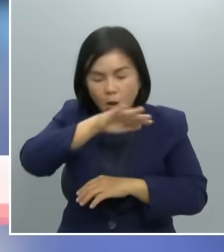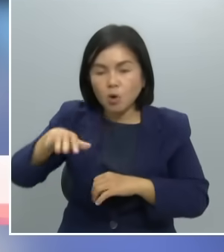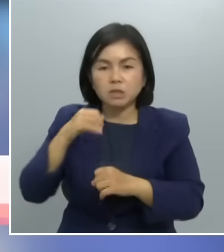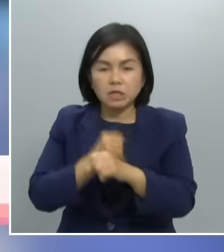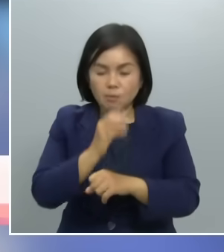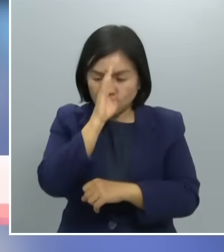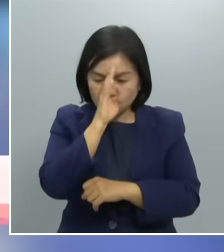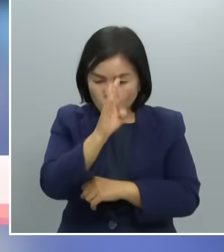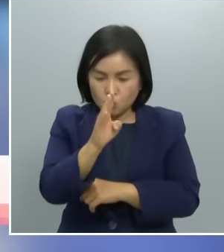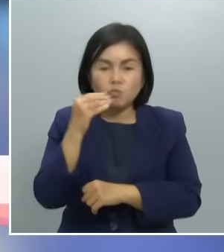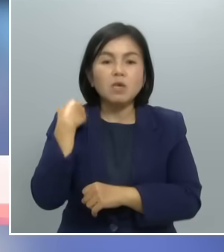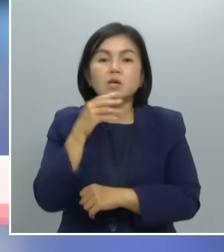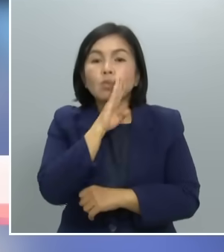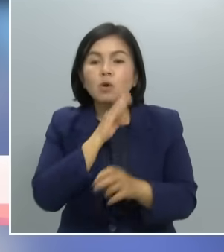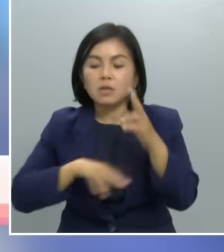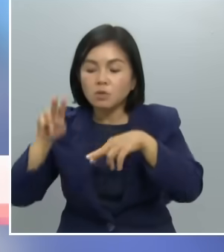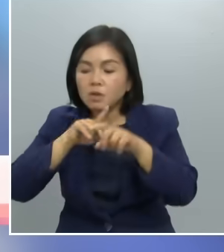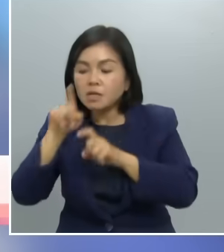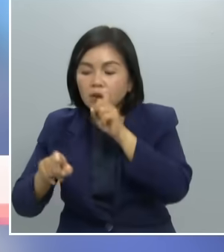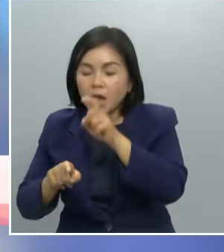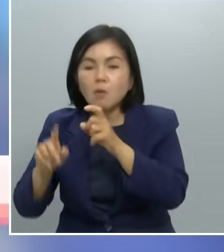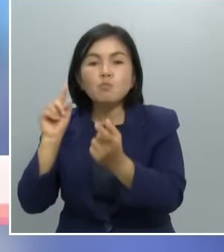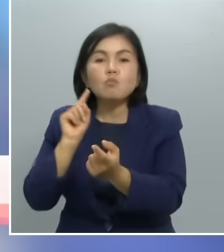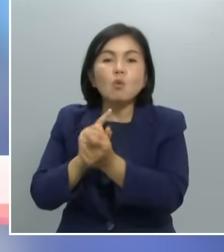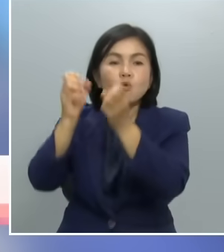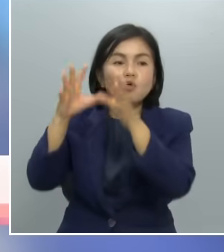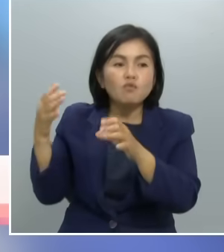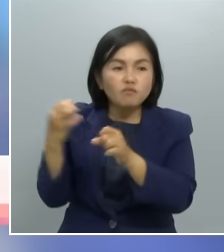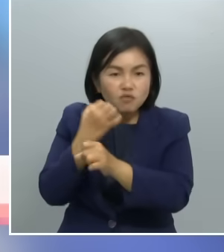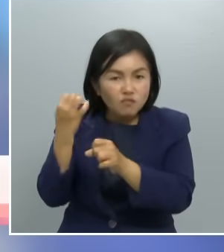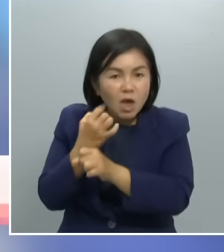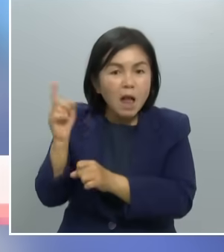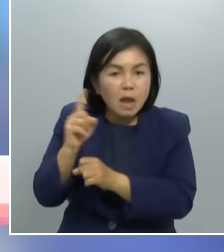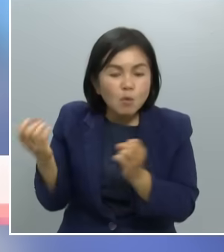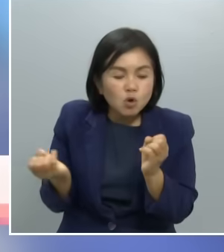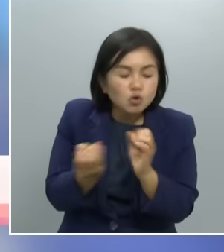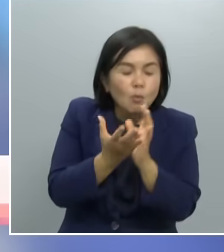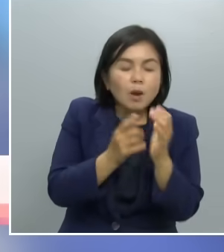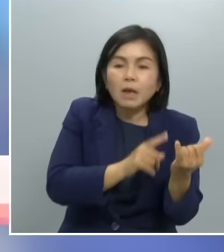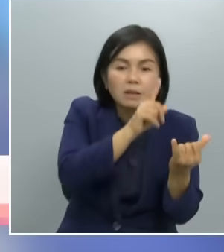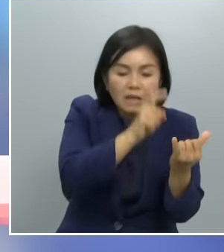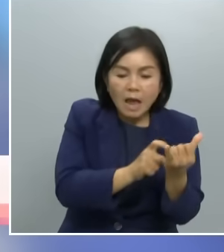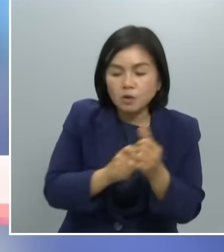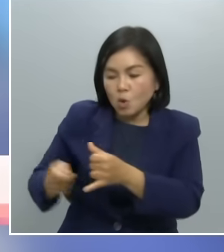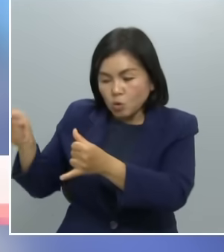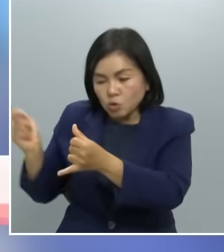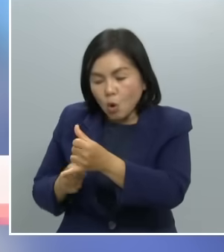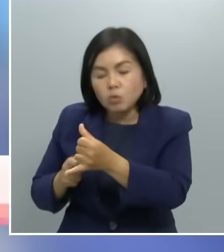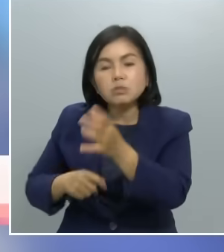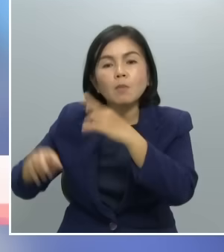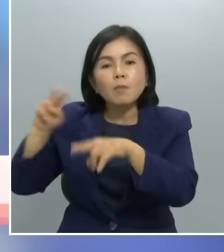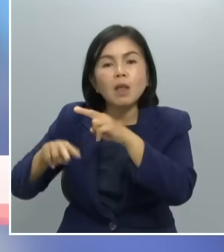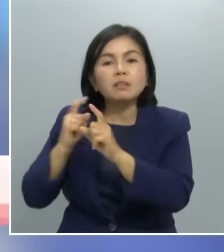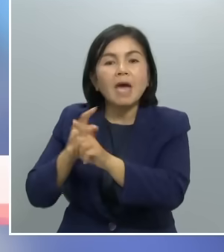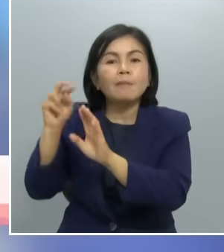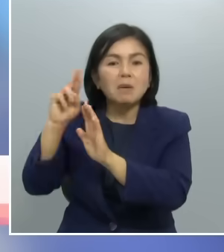าแล้วถ้าผลการสอบสวนพบว่าครูฝึกหรือเจ้าหน้าที่คนไหนมีส่วนในการทำผิดก็ต้องถูกลงโทษทั้งทางปกครองและทางวินัยอย่